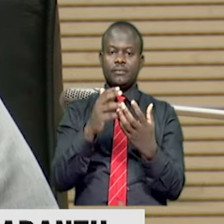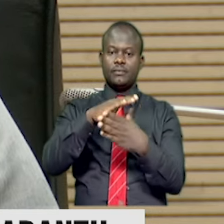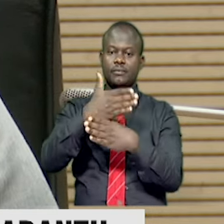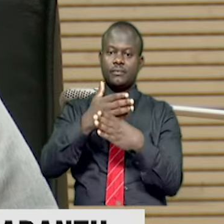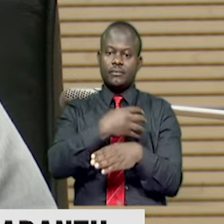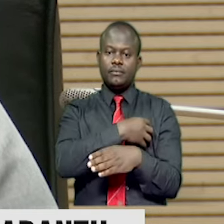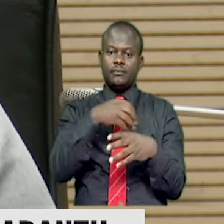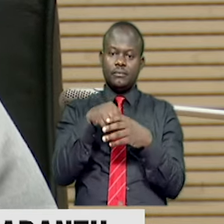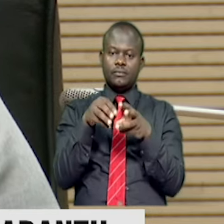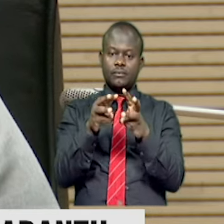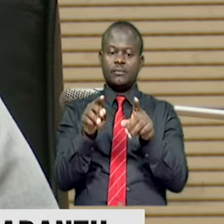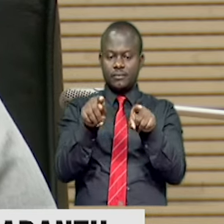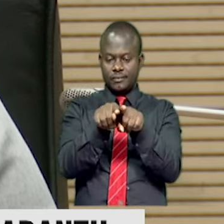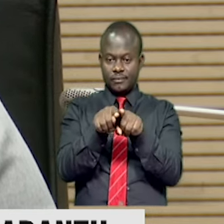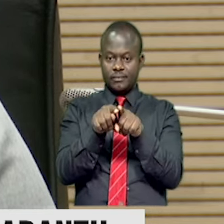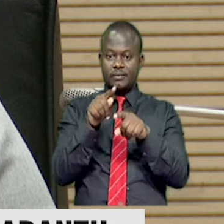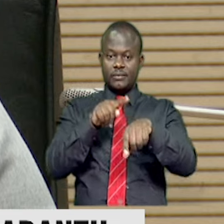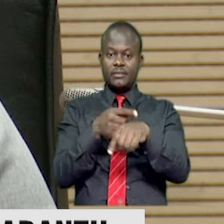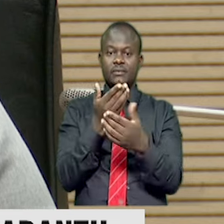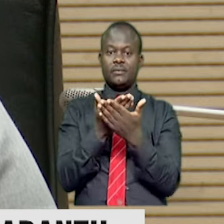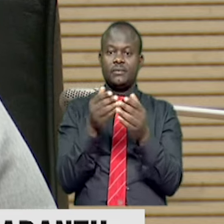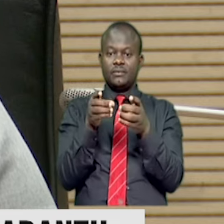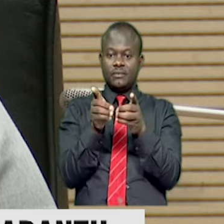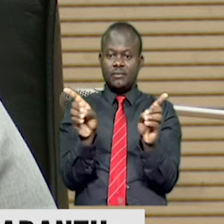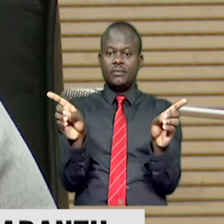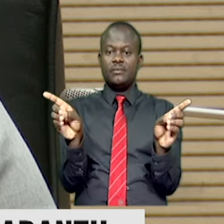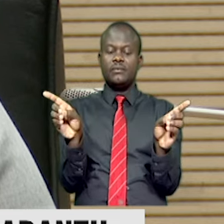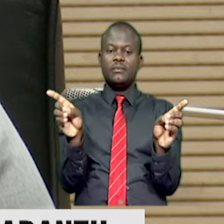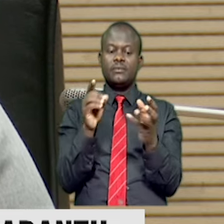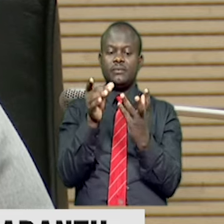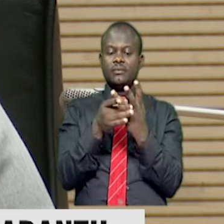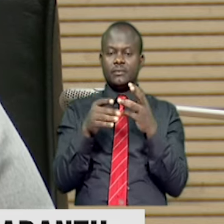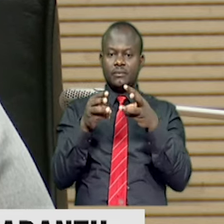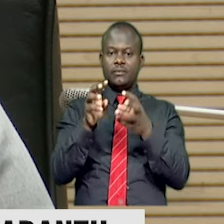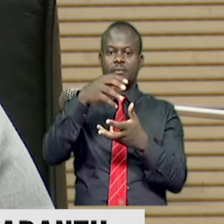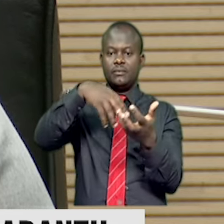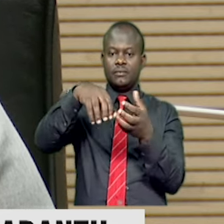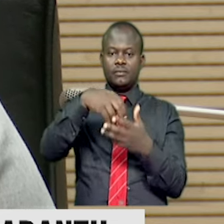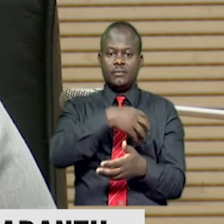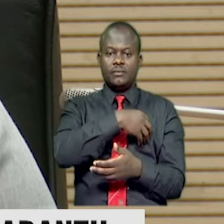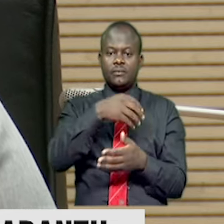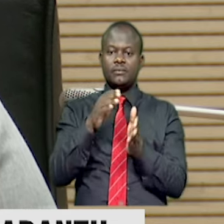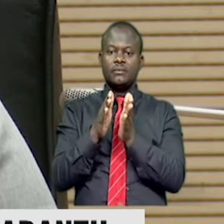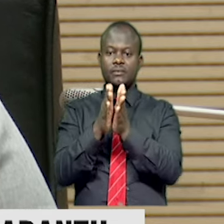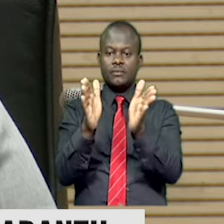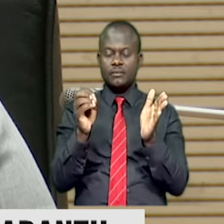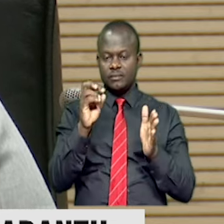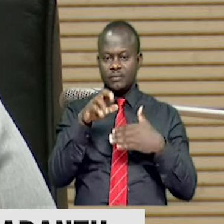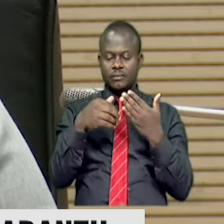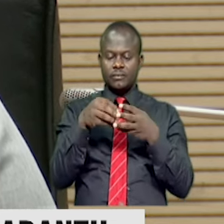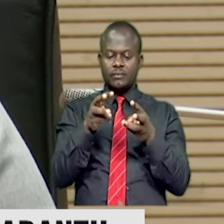mu buryo bungana igihe abasaba ubutane bari barashyingiranywe mu buryo bw'ivangamutungo rusange cyangwa se